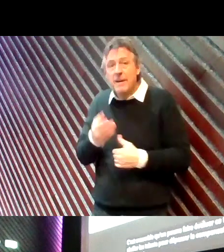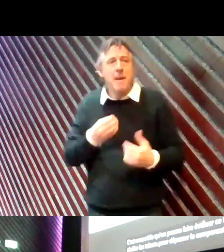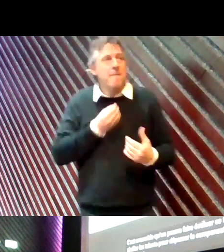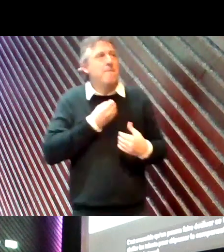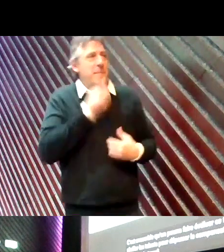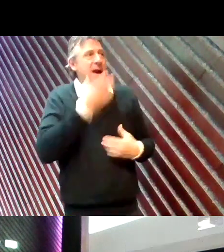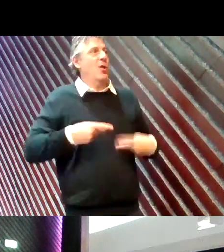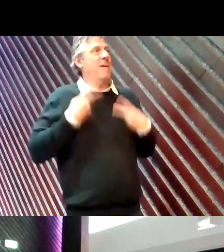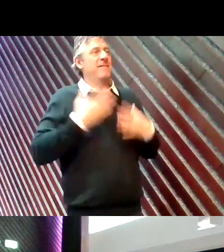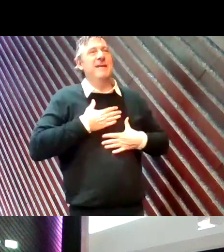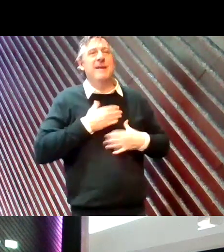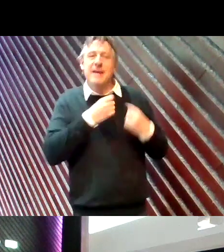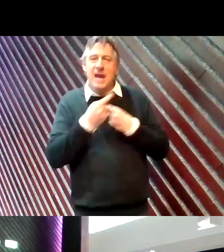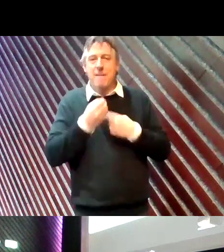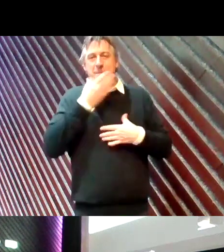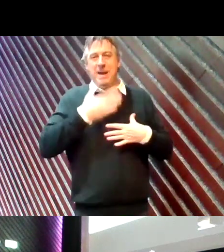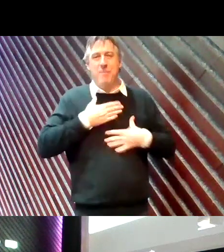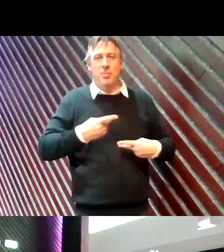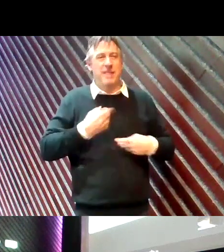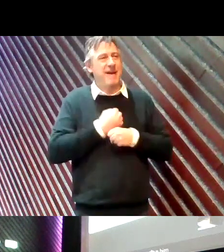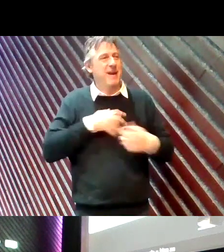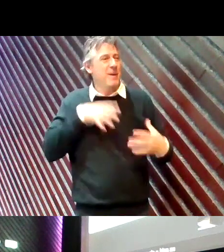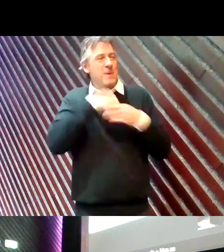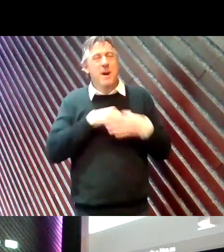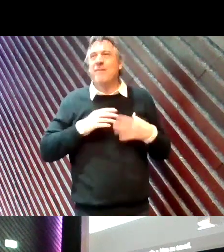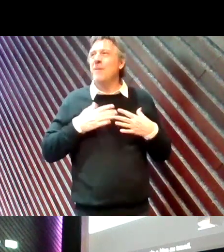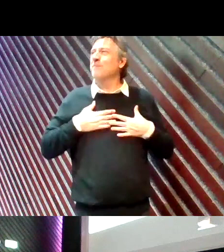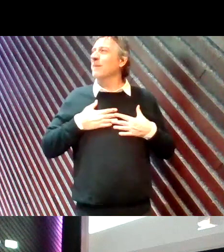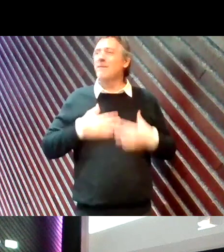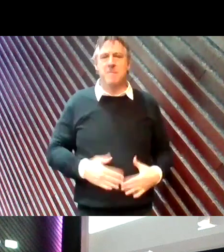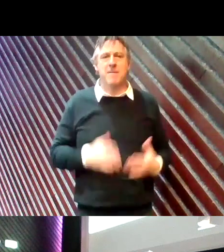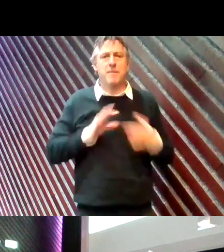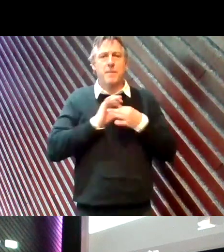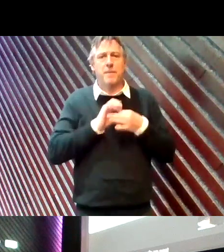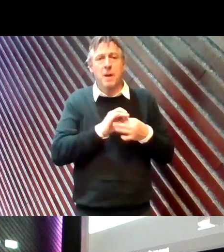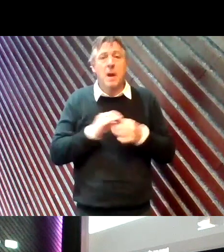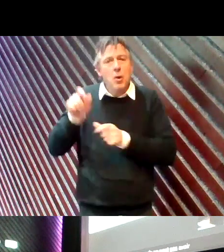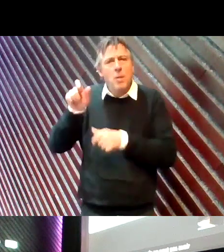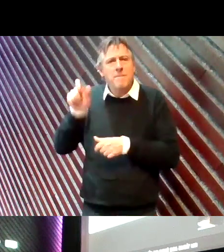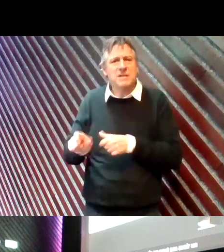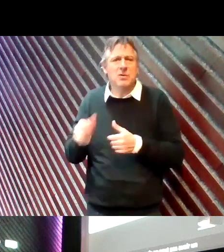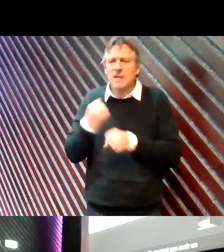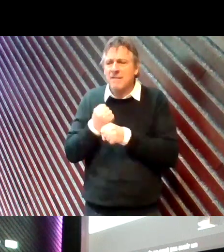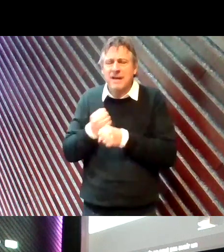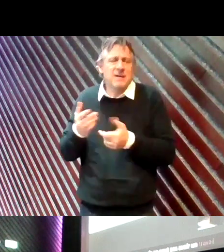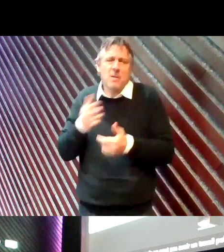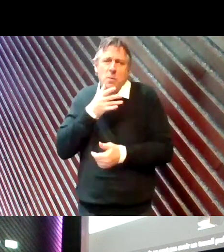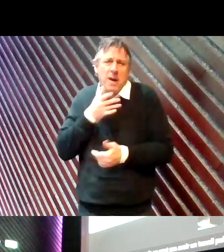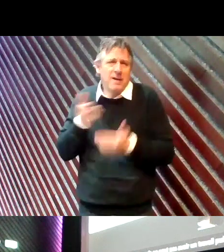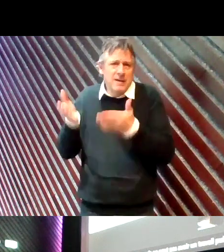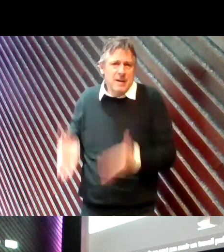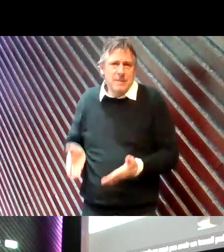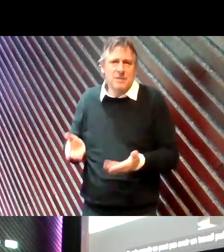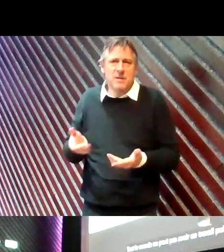au travail. Bien évidemment, tout le monde ne peut pas avoir un travail puisqu'il y a une restriction d'aptitude et il y a des personnes qui ne peuvent pas